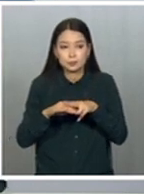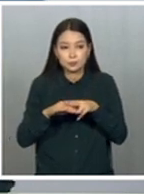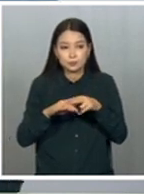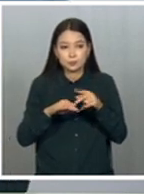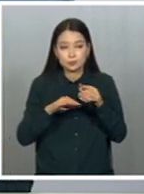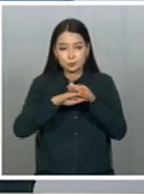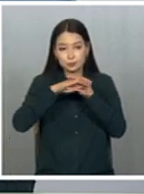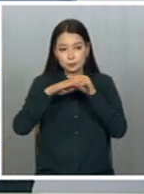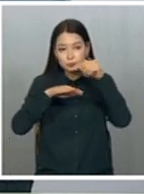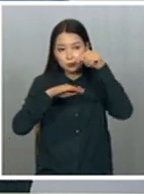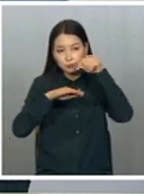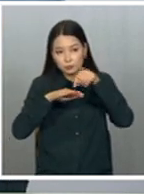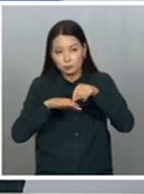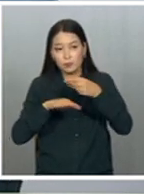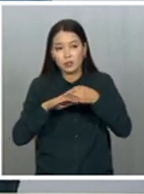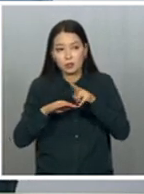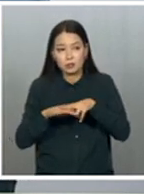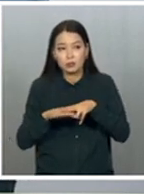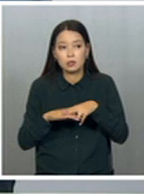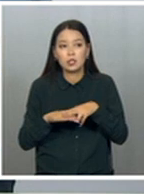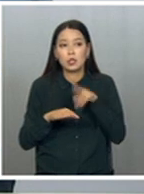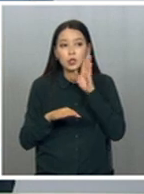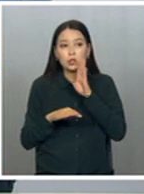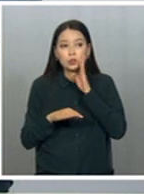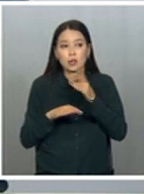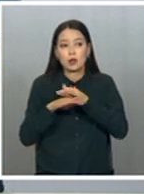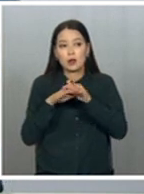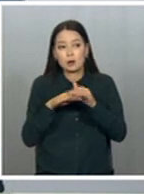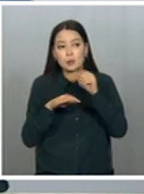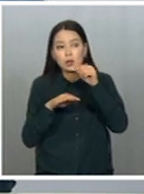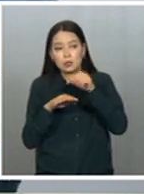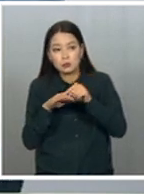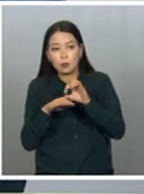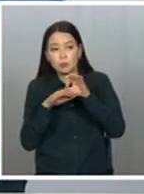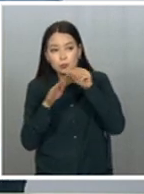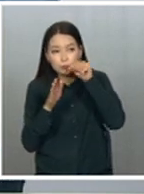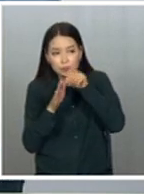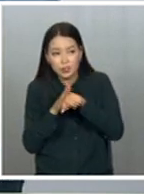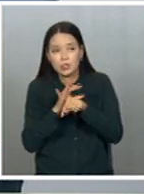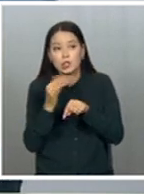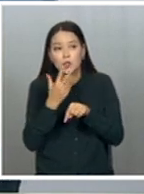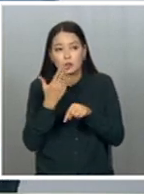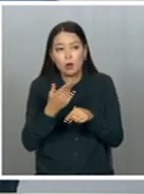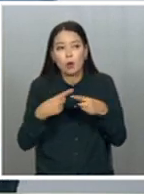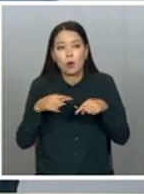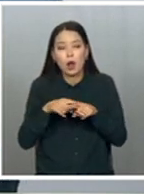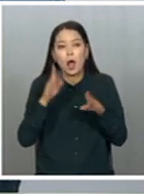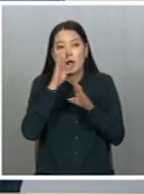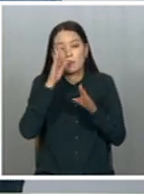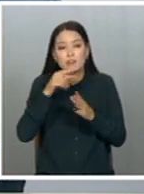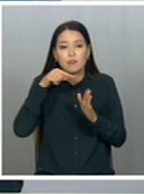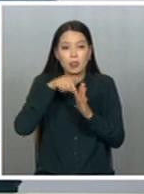аралықтарына өтеді. Ал енді үшінші сатысында осы жасуша аралықтарынан саңылаулар арқылы атмосфераға көтеріледі.